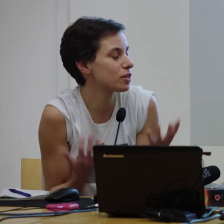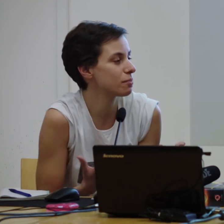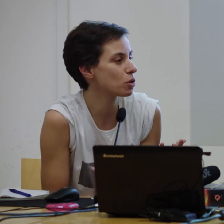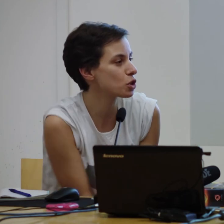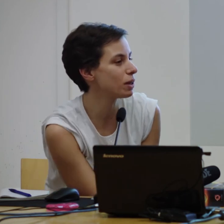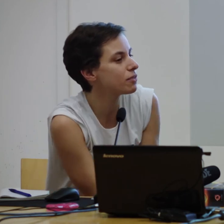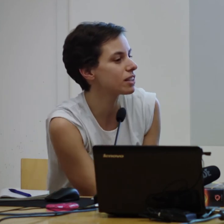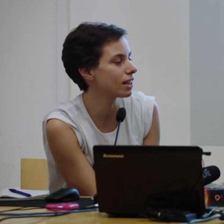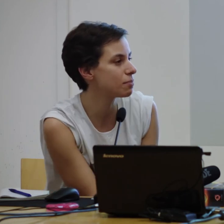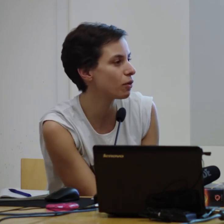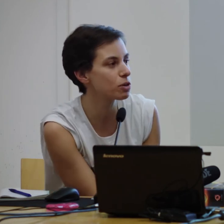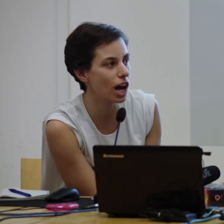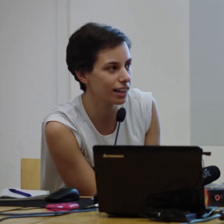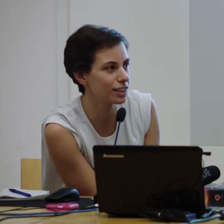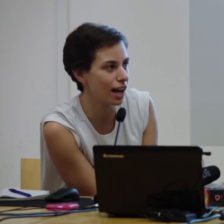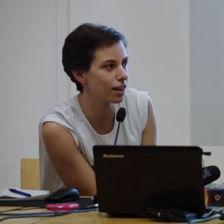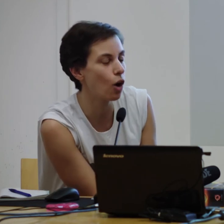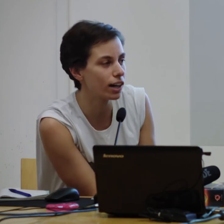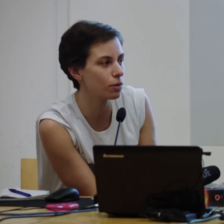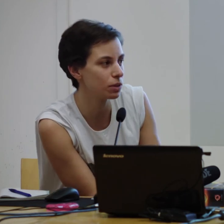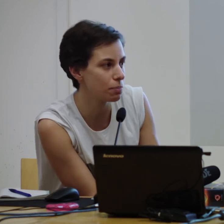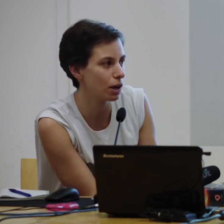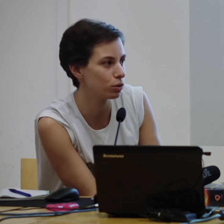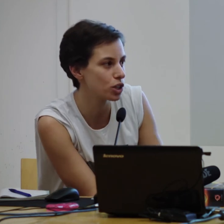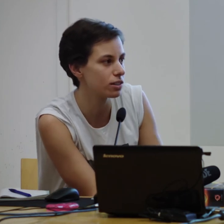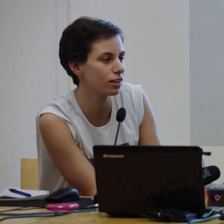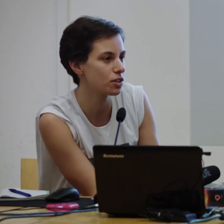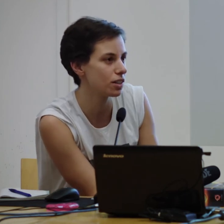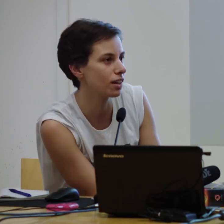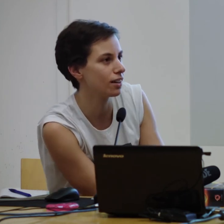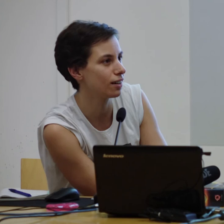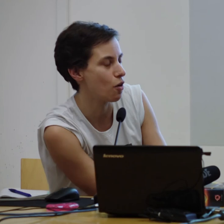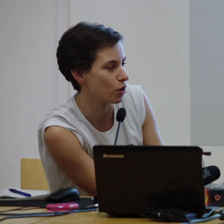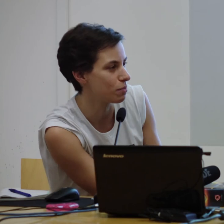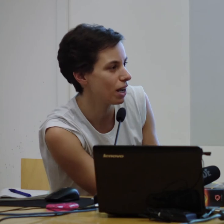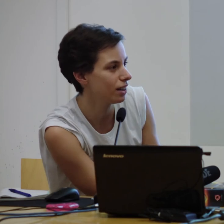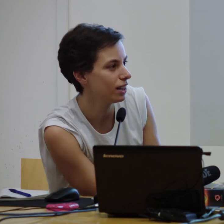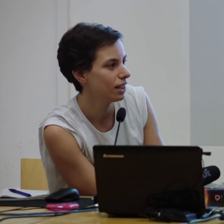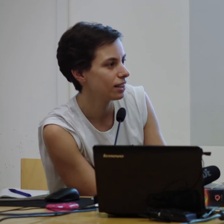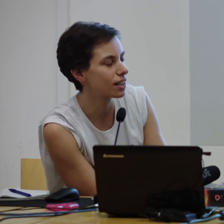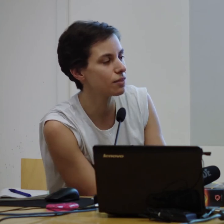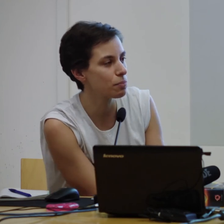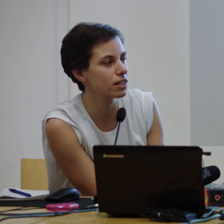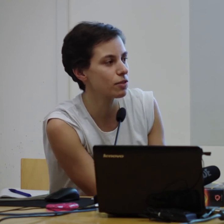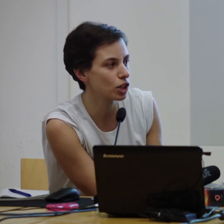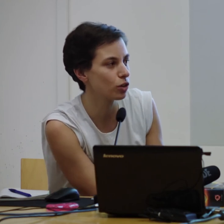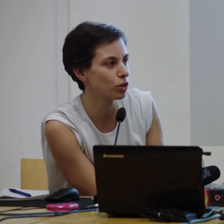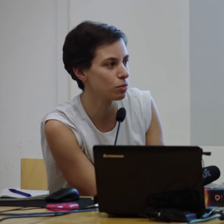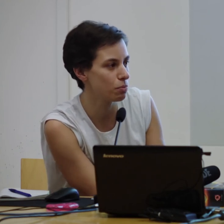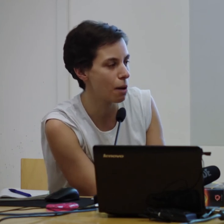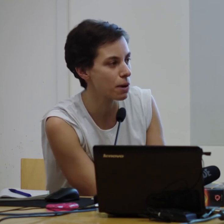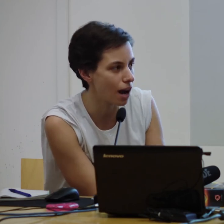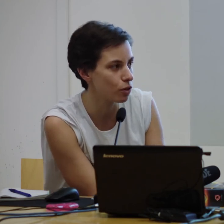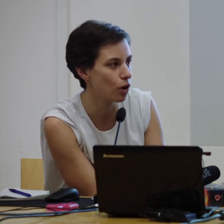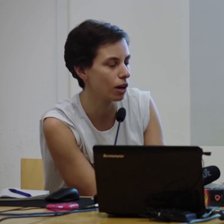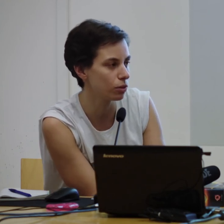Alebo že možno špecificky, keď si povieme, že o akom type udržateľnosti hovoríme, tak si viem predstaviť, že kto to